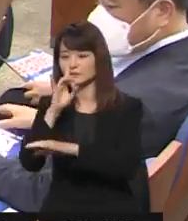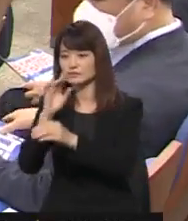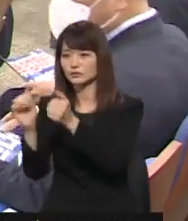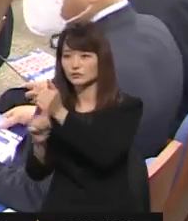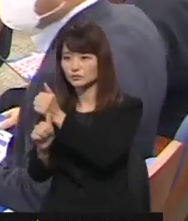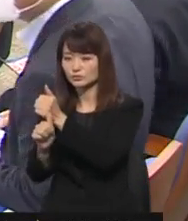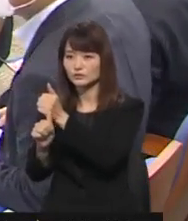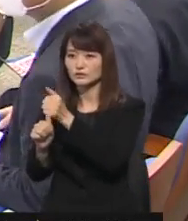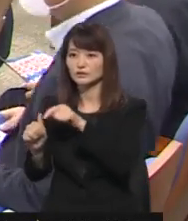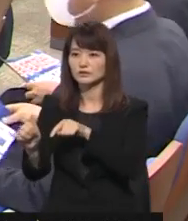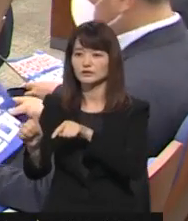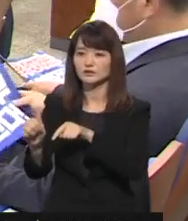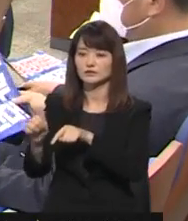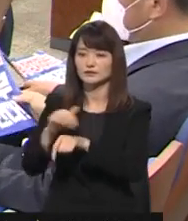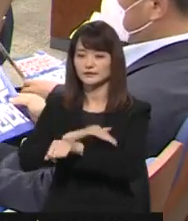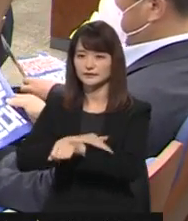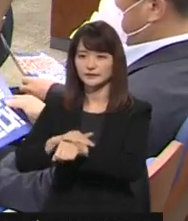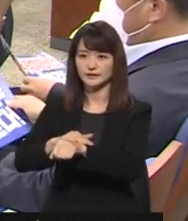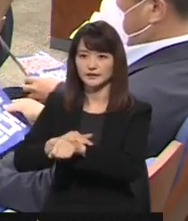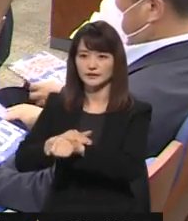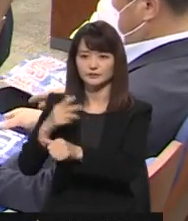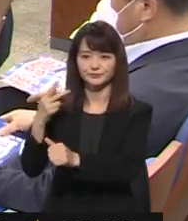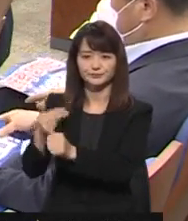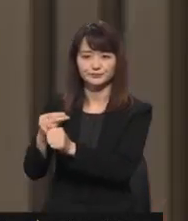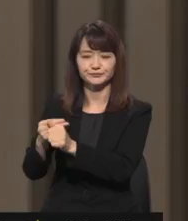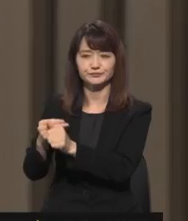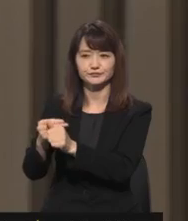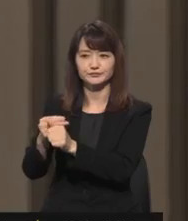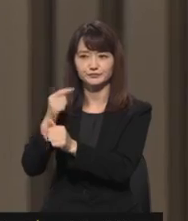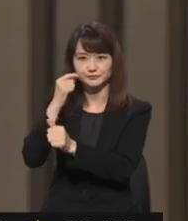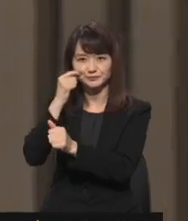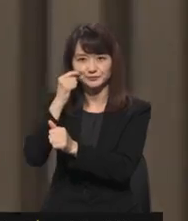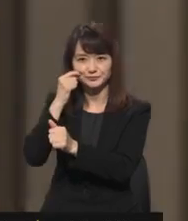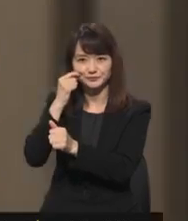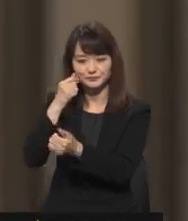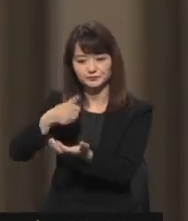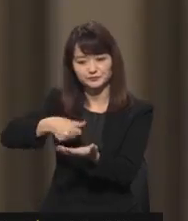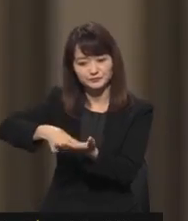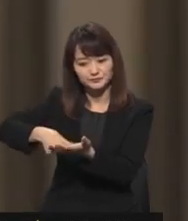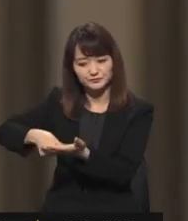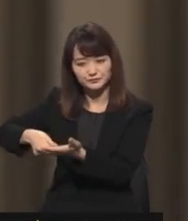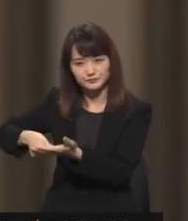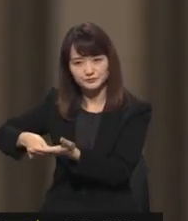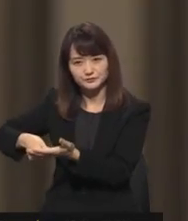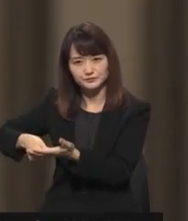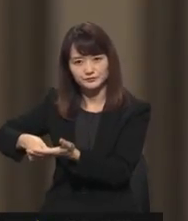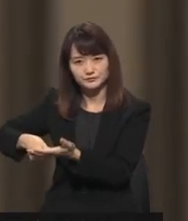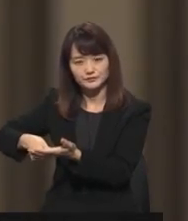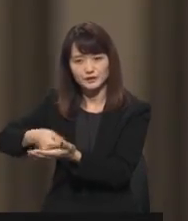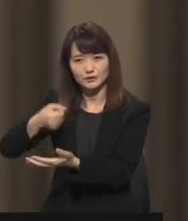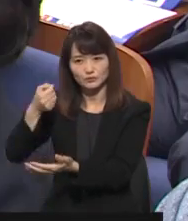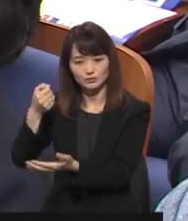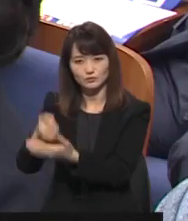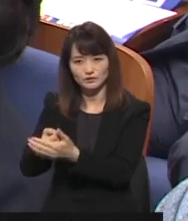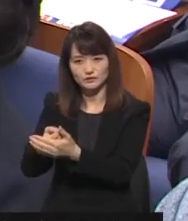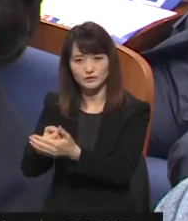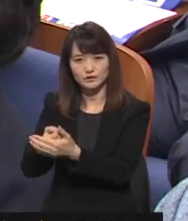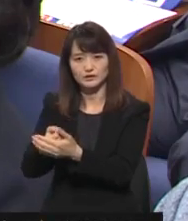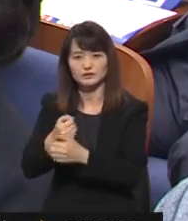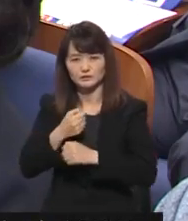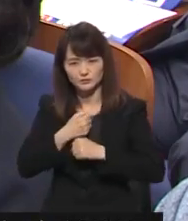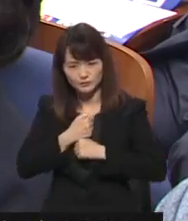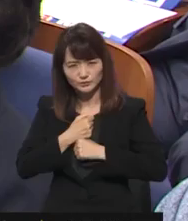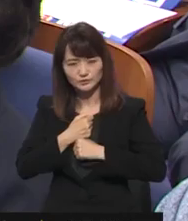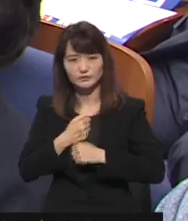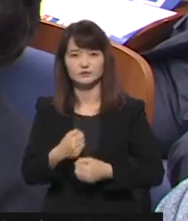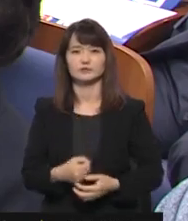충분히 숙지하지 못한 상태 거 의 계란은 것이 매우 조금 조심스럽다 는 의견들이 아마 있으셨던 것 같습니다 그 예의